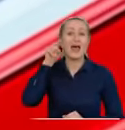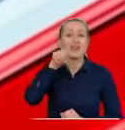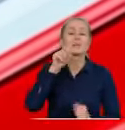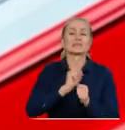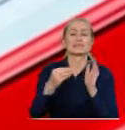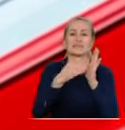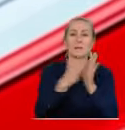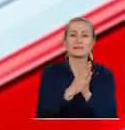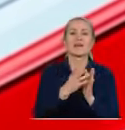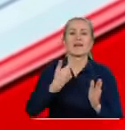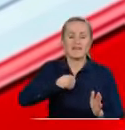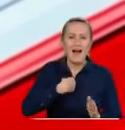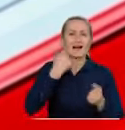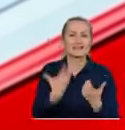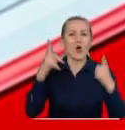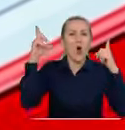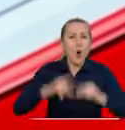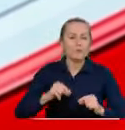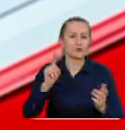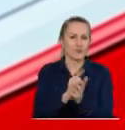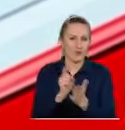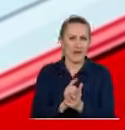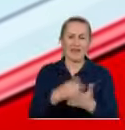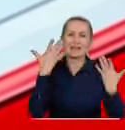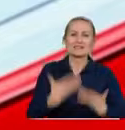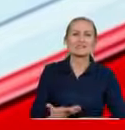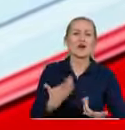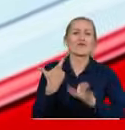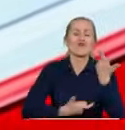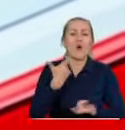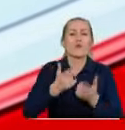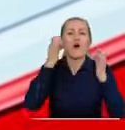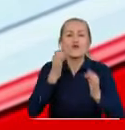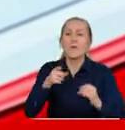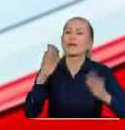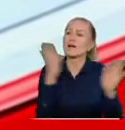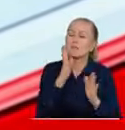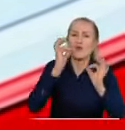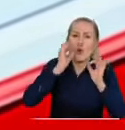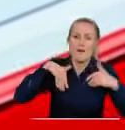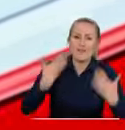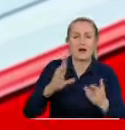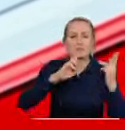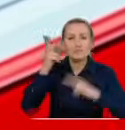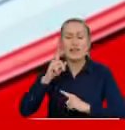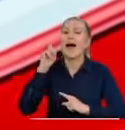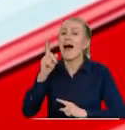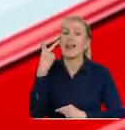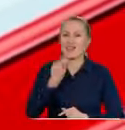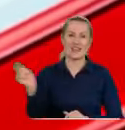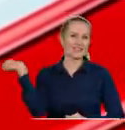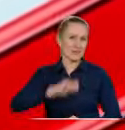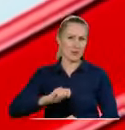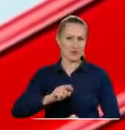że jestem za obniżeniem podatków. Jestem za rozsądkiem klimatycznym, ale nie za mordowaniem